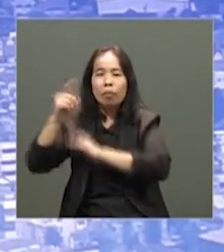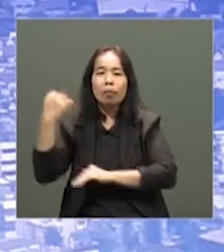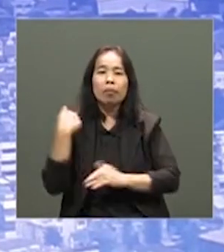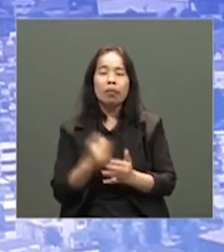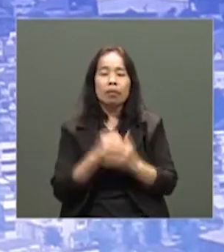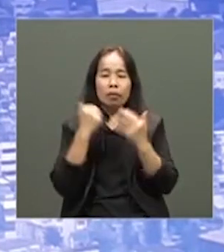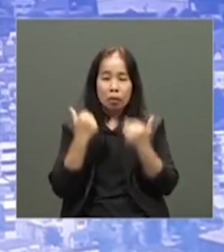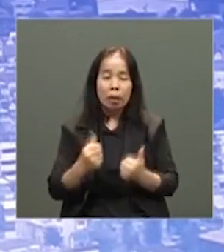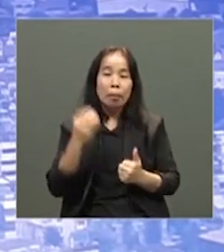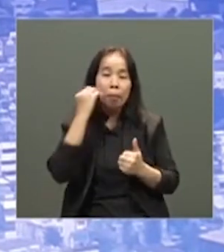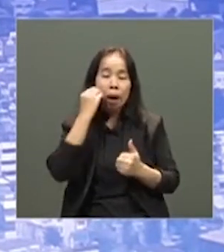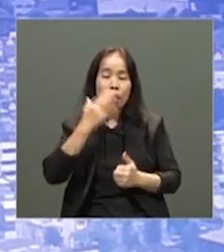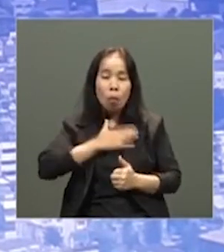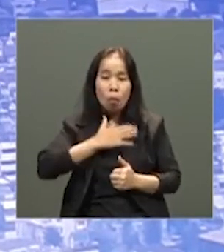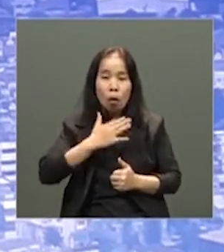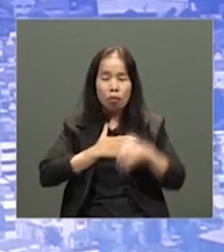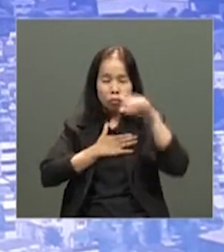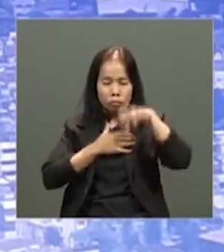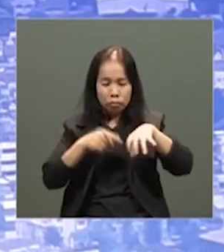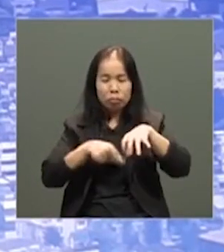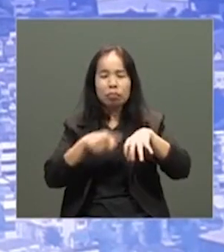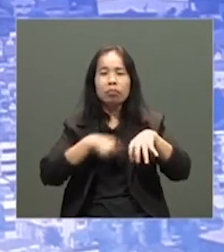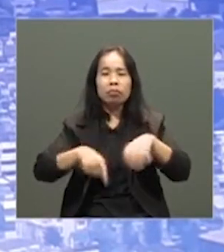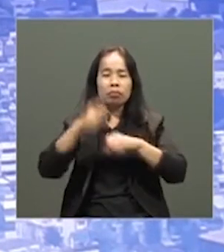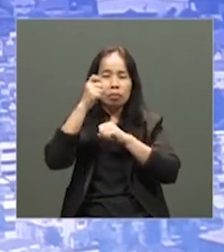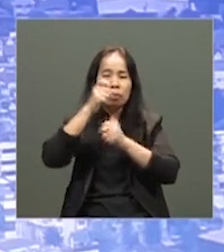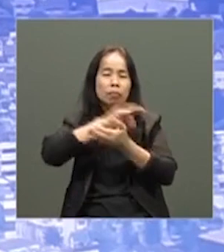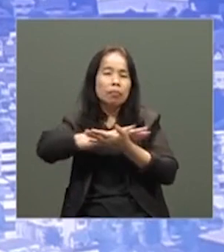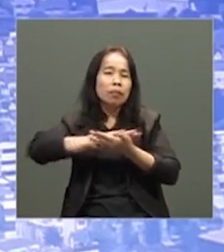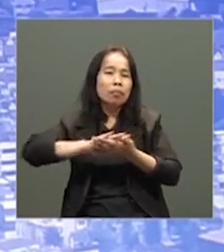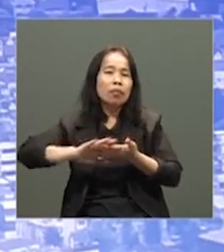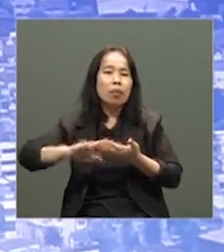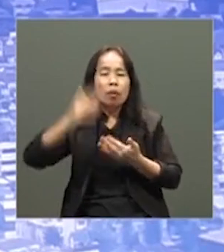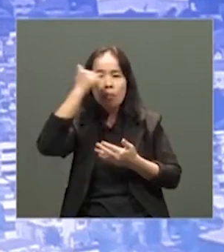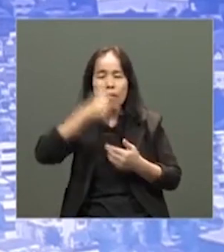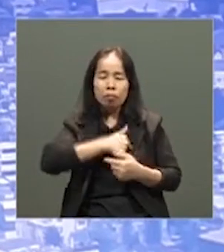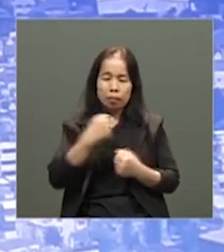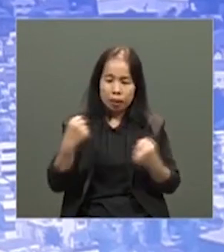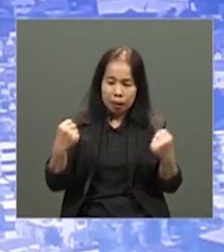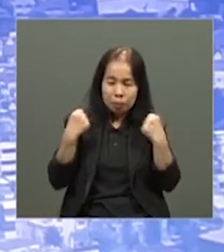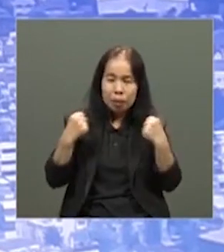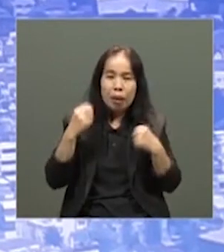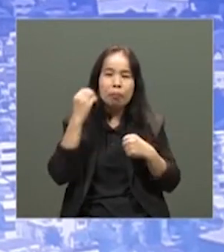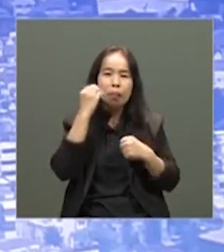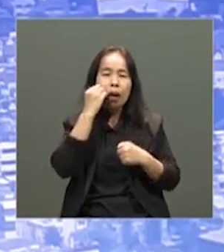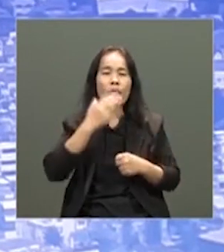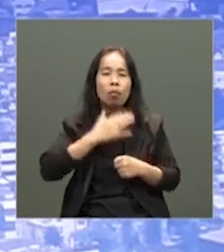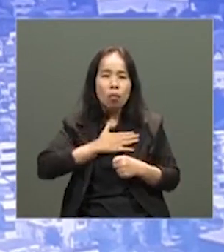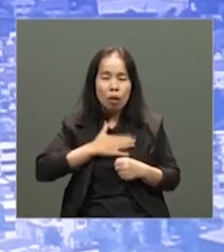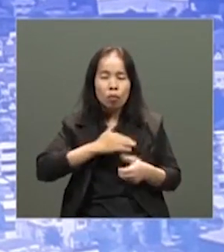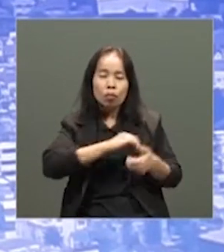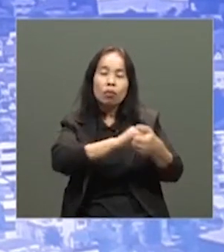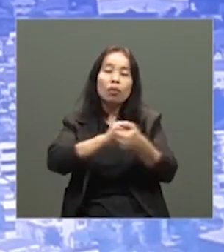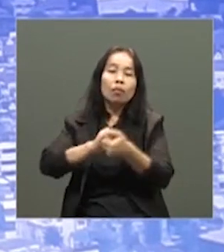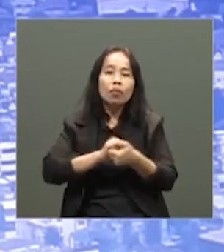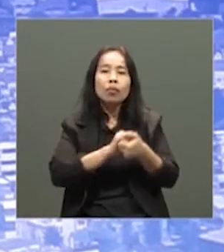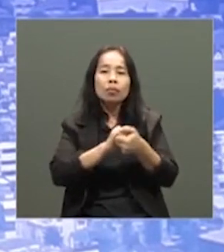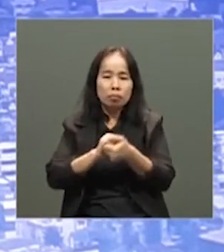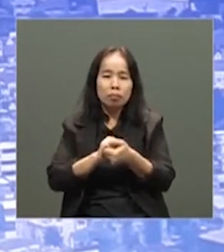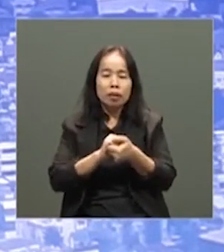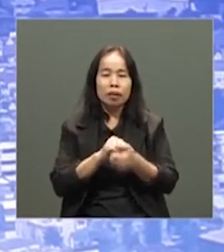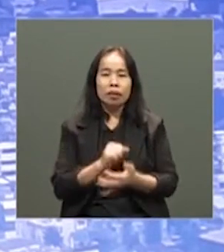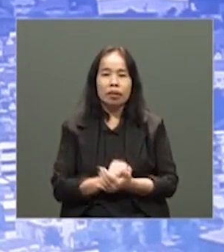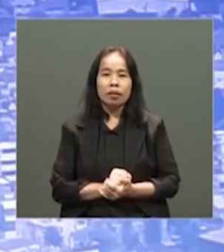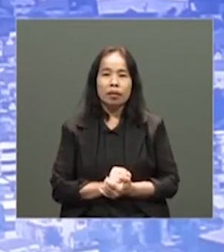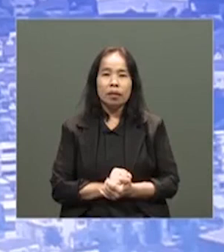ได้ก็คือบ้านเราเท่านั้นที่เป็นอย่างนี้เพราะเราเข้มแข็งเพราะเราช่วยกันอย่างที่เคยบอกนะ